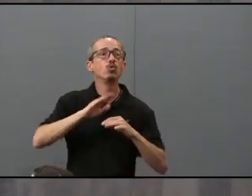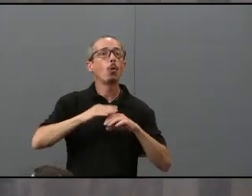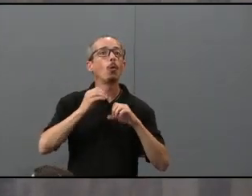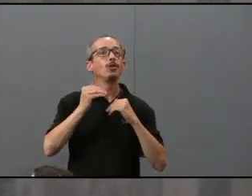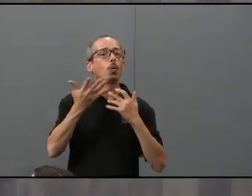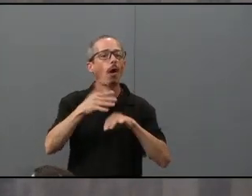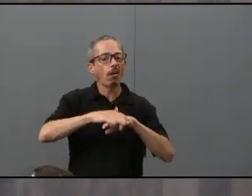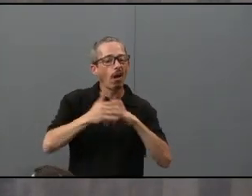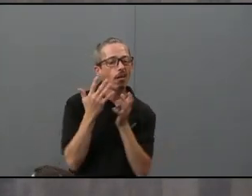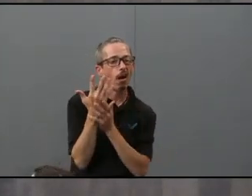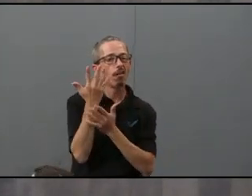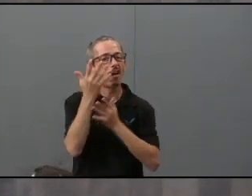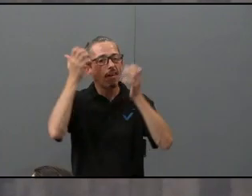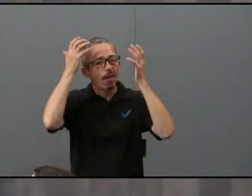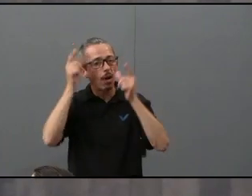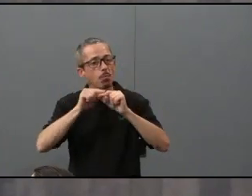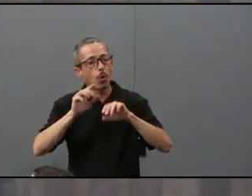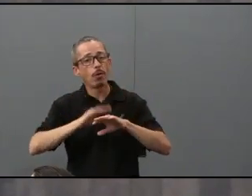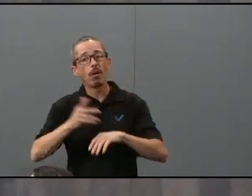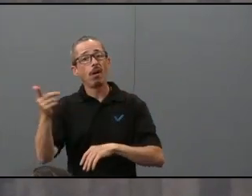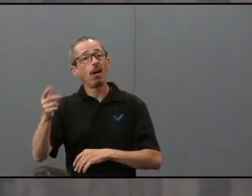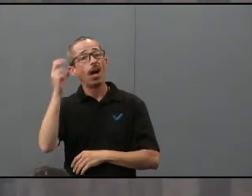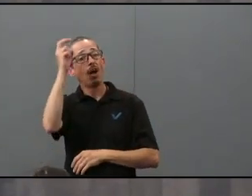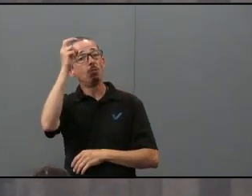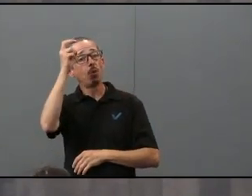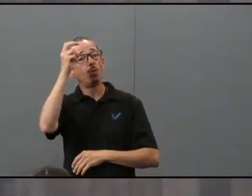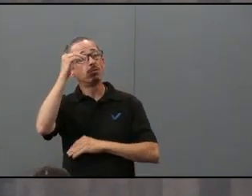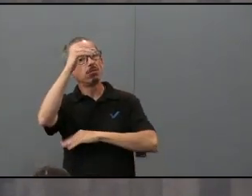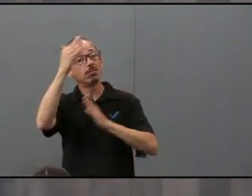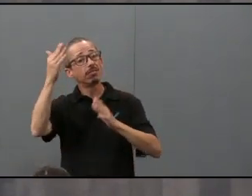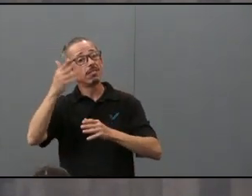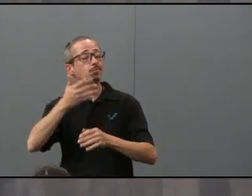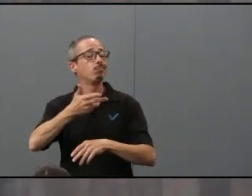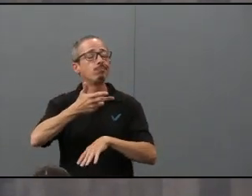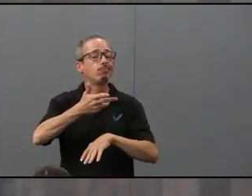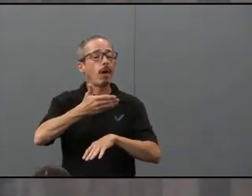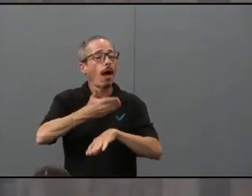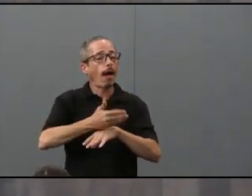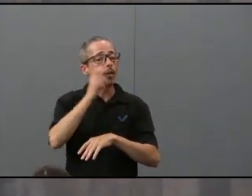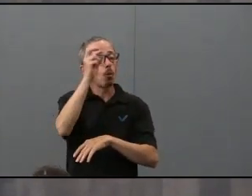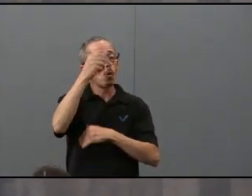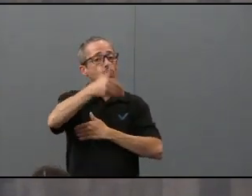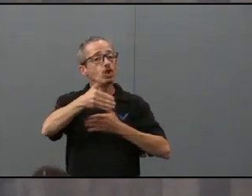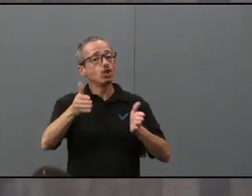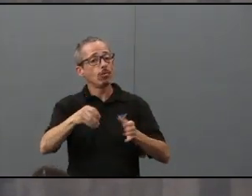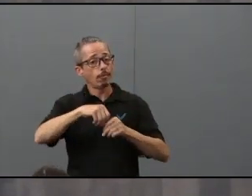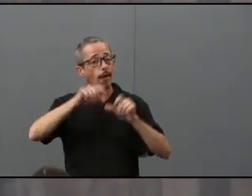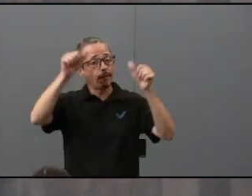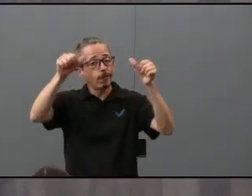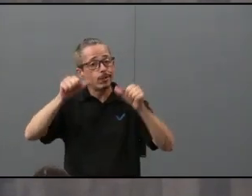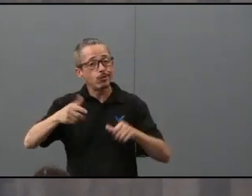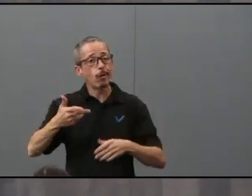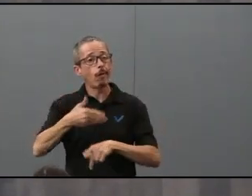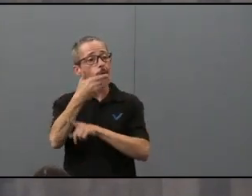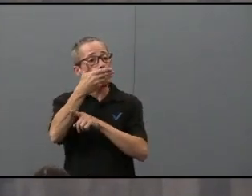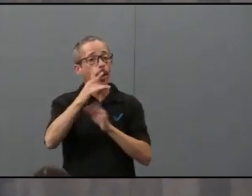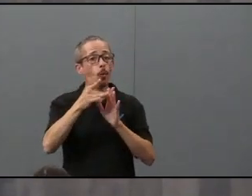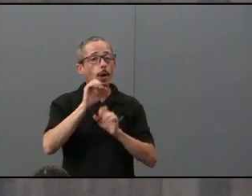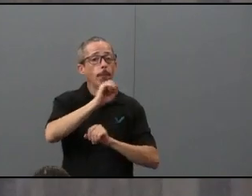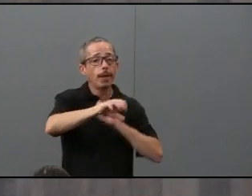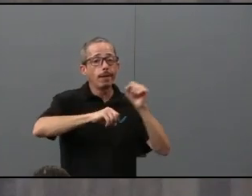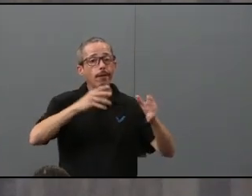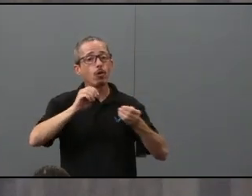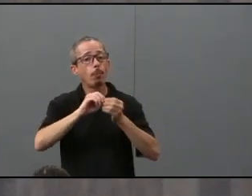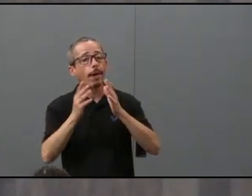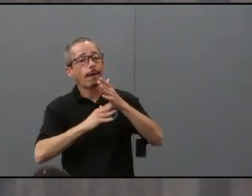on a fait de l'affichage sur les abribus de l'ensemble de la ville et aussi là sur par le numérique là des bannières web et du placement